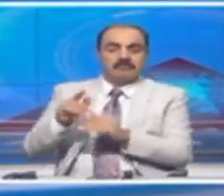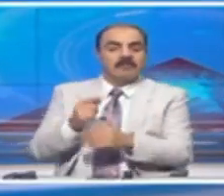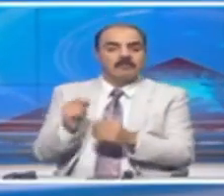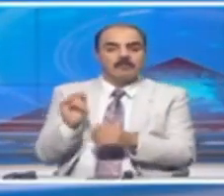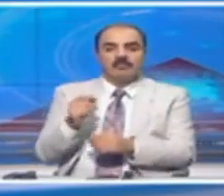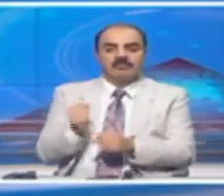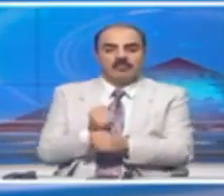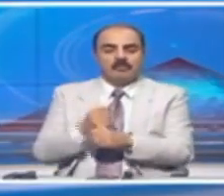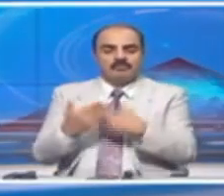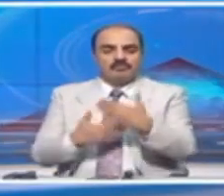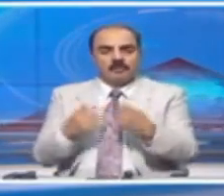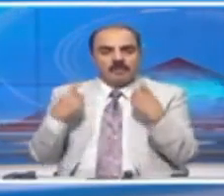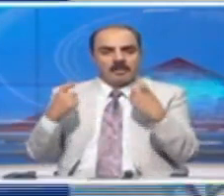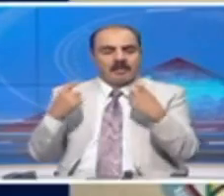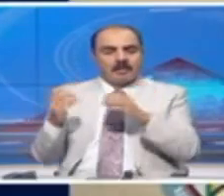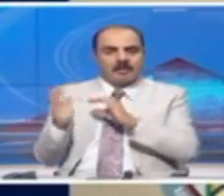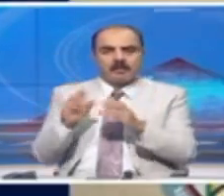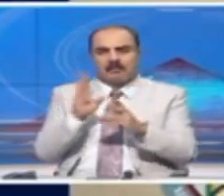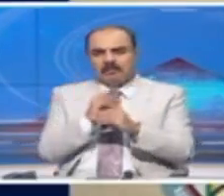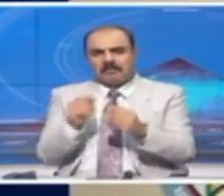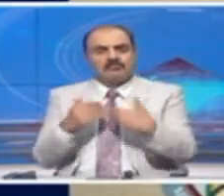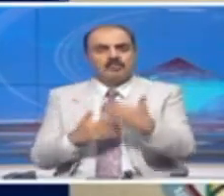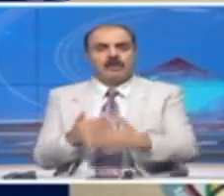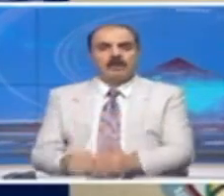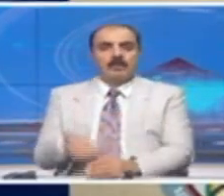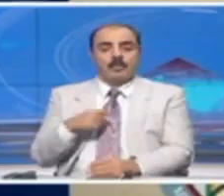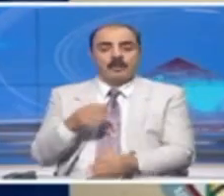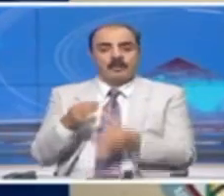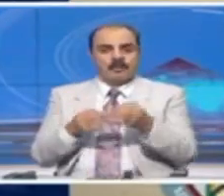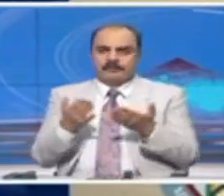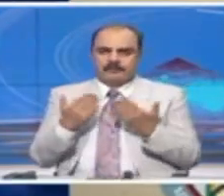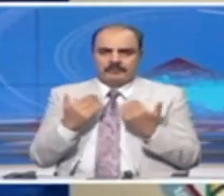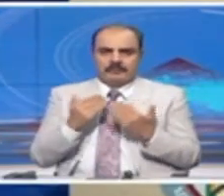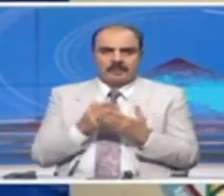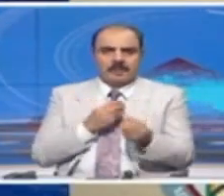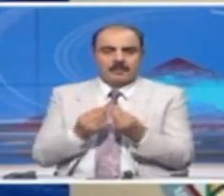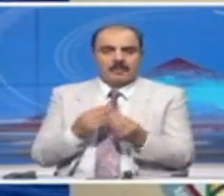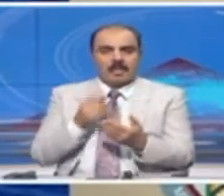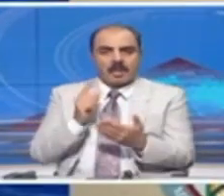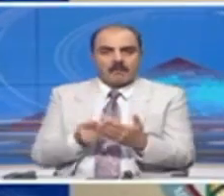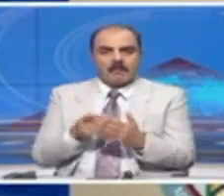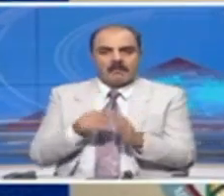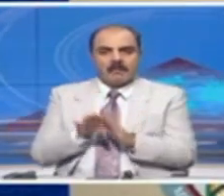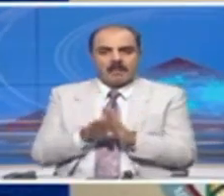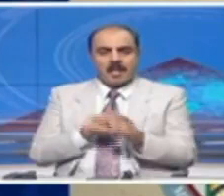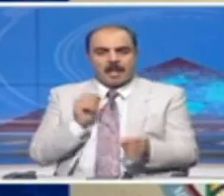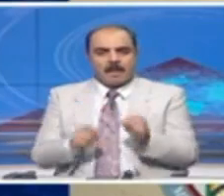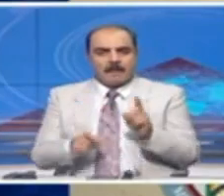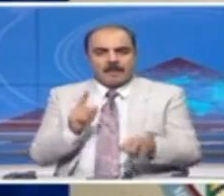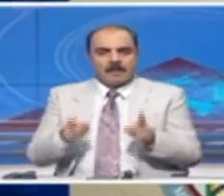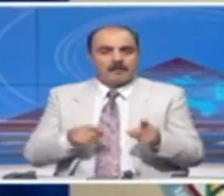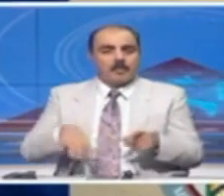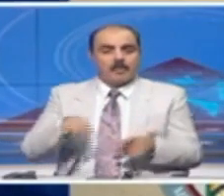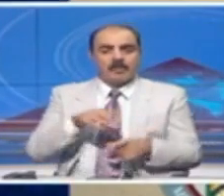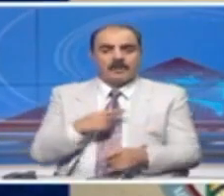الإفراج والقضاء على البضائع المجهولة. ونفت وزارة المالية تلك الأنباء مشددة أنه سيتم بدء التطبيق